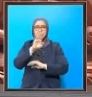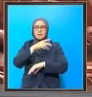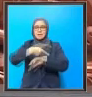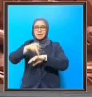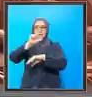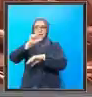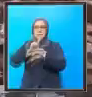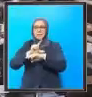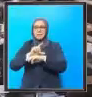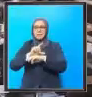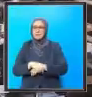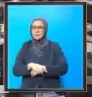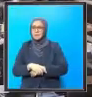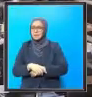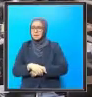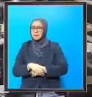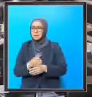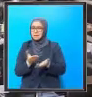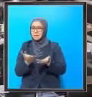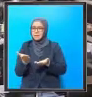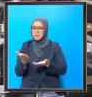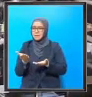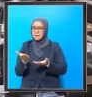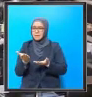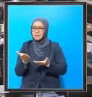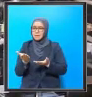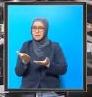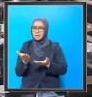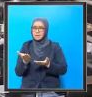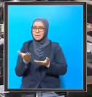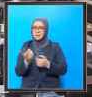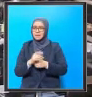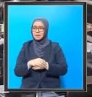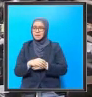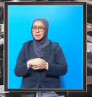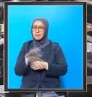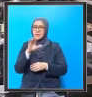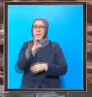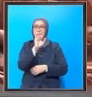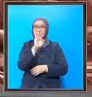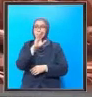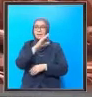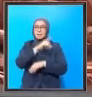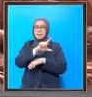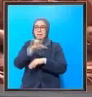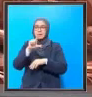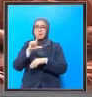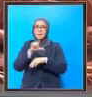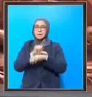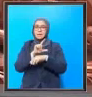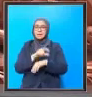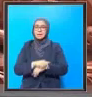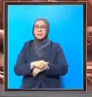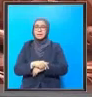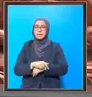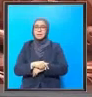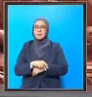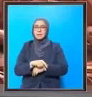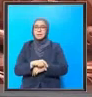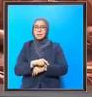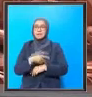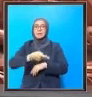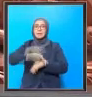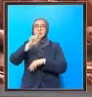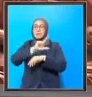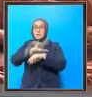kwik Jalan Jateng masih jambu Malang Kawi j-lo Pitbull Hai yang memakan kawinnya bahasa